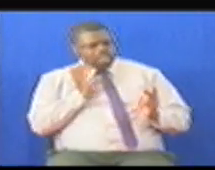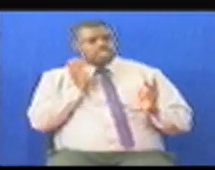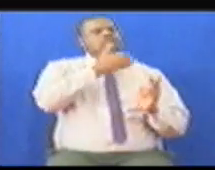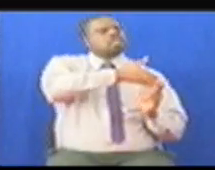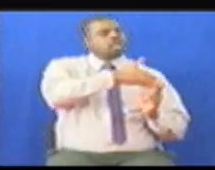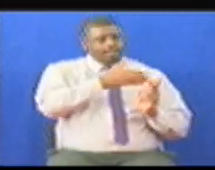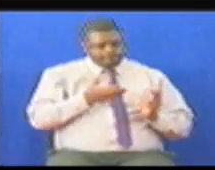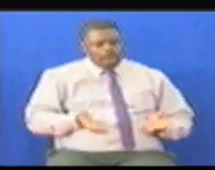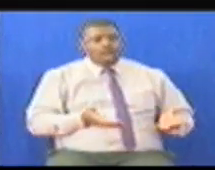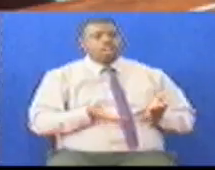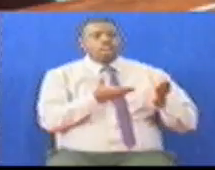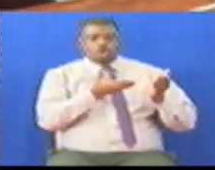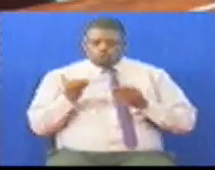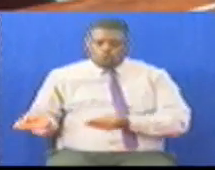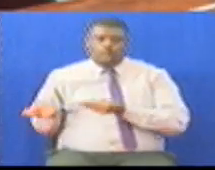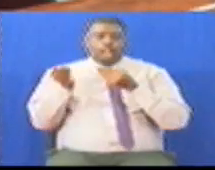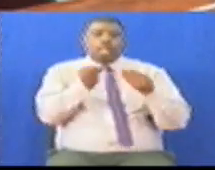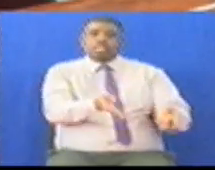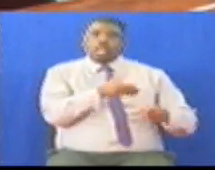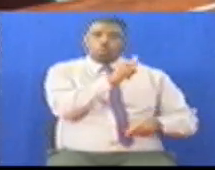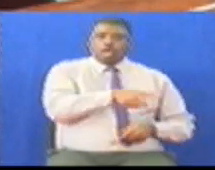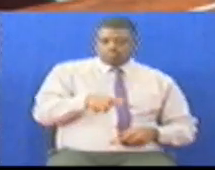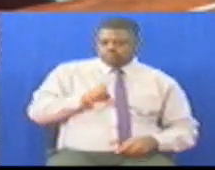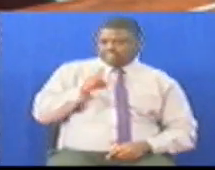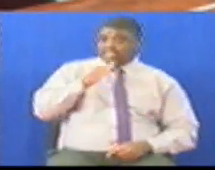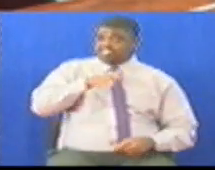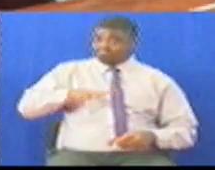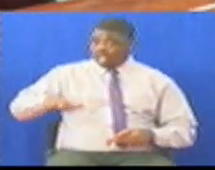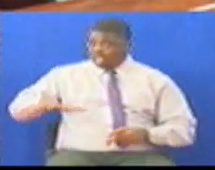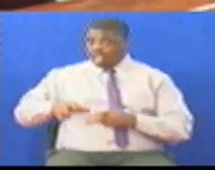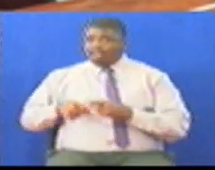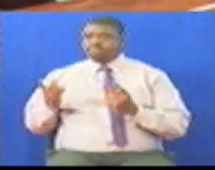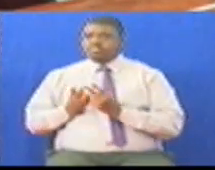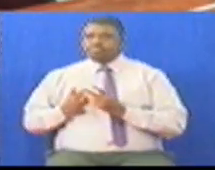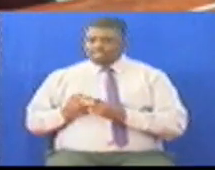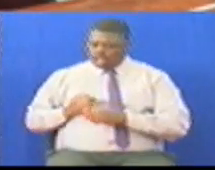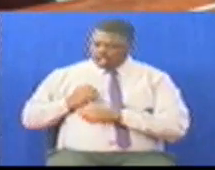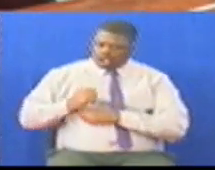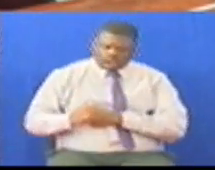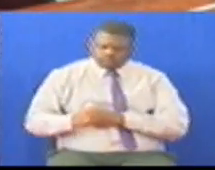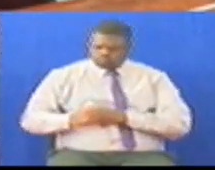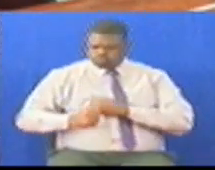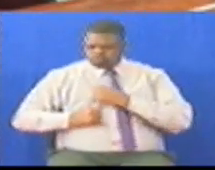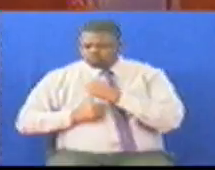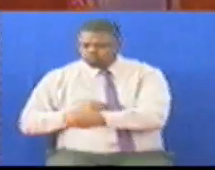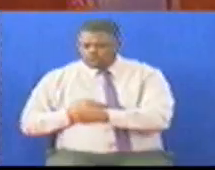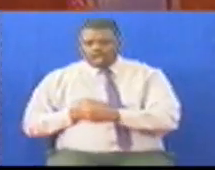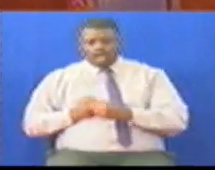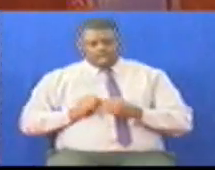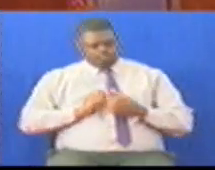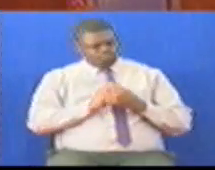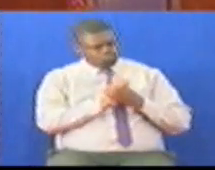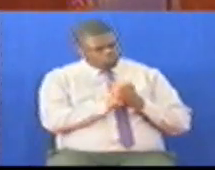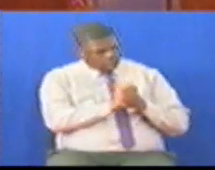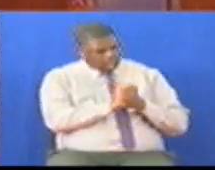kuleta maendeleo kwa wananchi wa Zanzibar, lakini pia kwa hatua anazochukua kuimarisha muungano